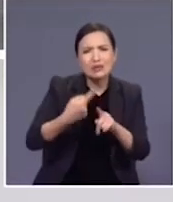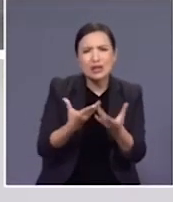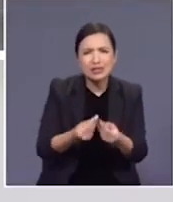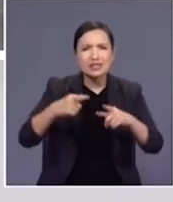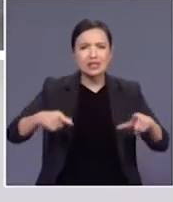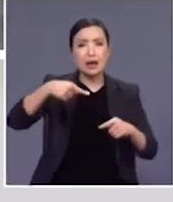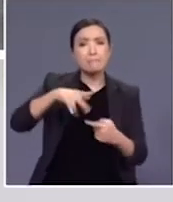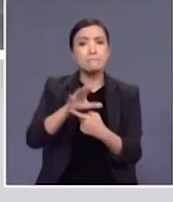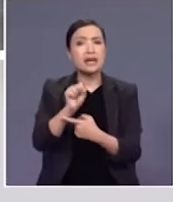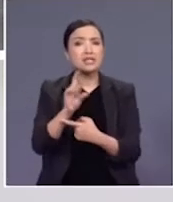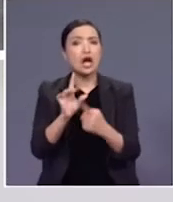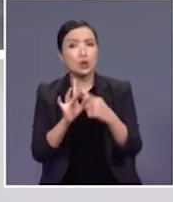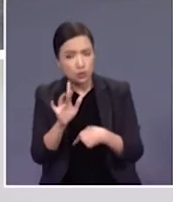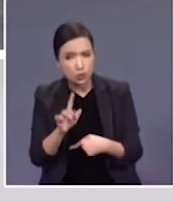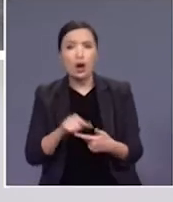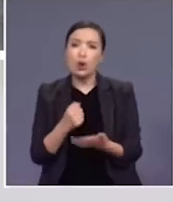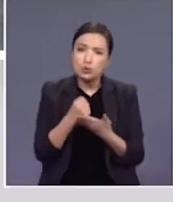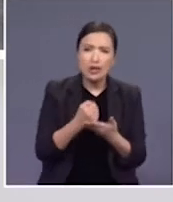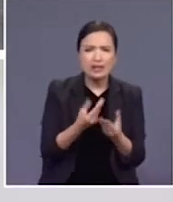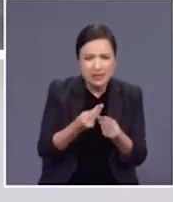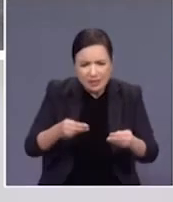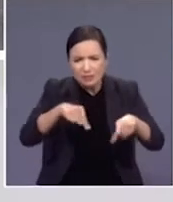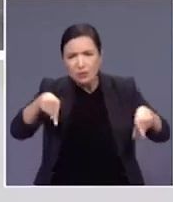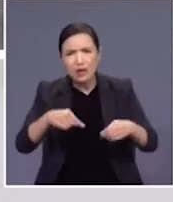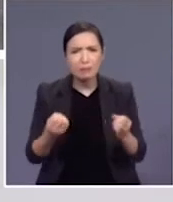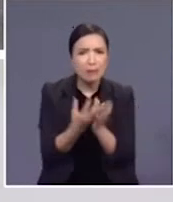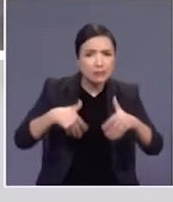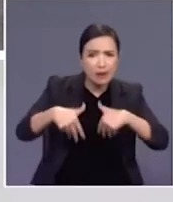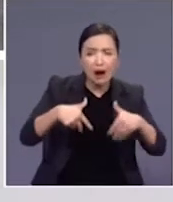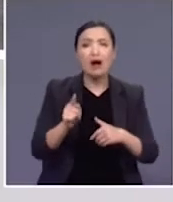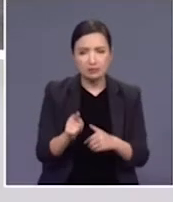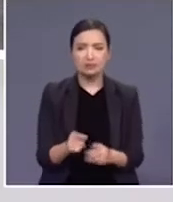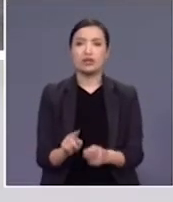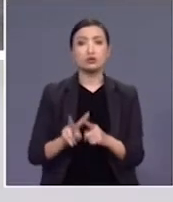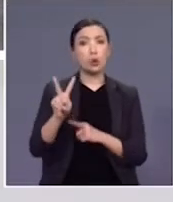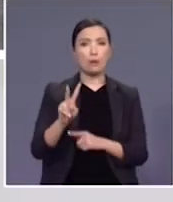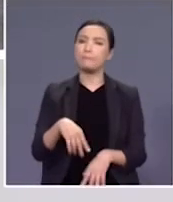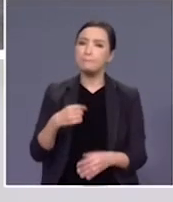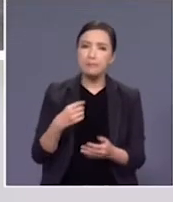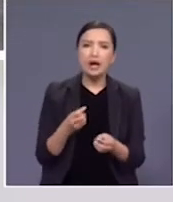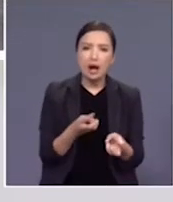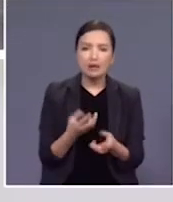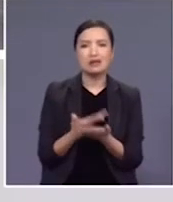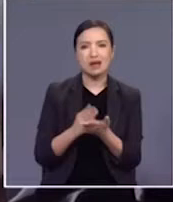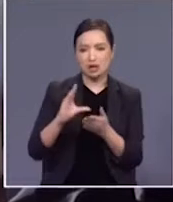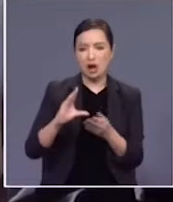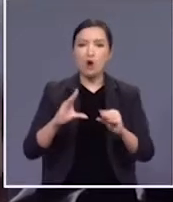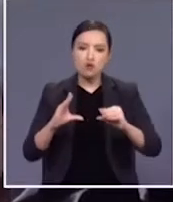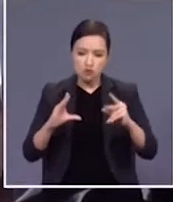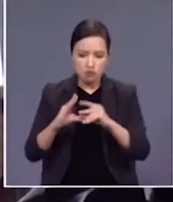ที่ประสบภัยและภัยพิบัติทางธรรมชาติและอื่นเป็นต้นนะครับ 2. มาตรการทางด้านการเงินอาทิการให้สินเชื่อเพื่อซ่อมแซ